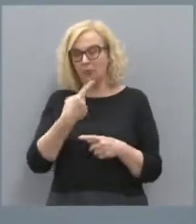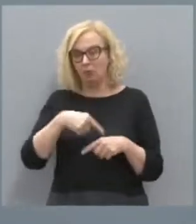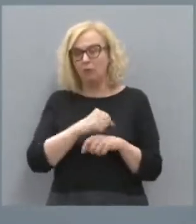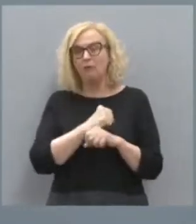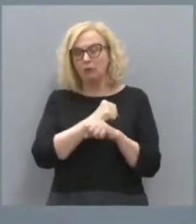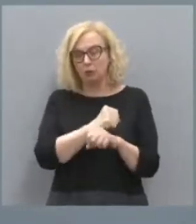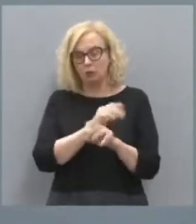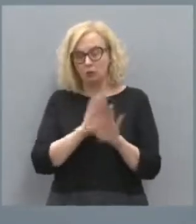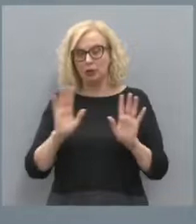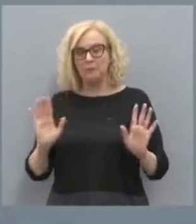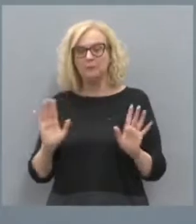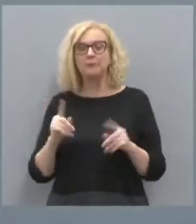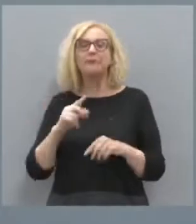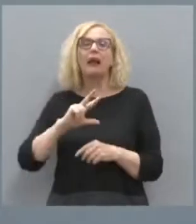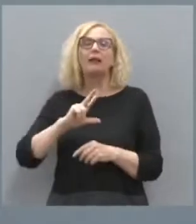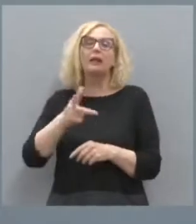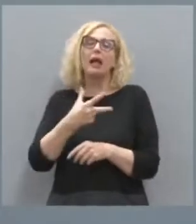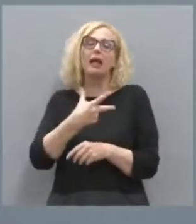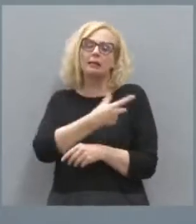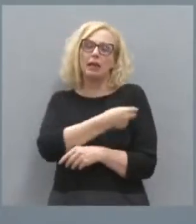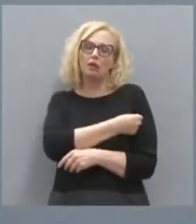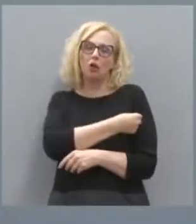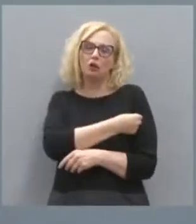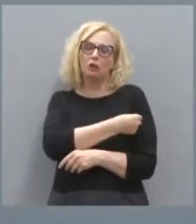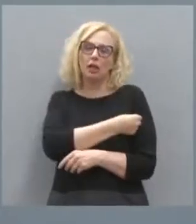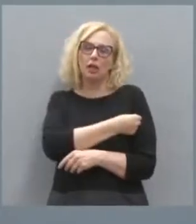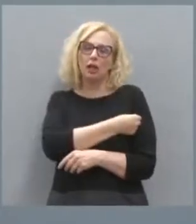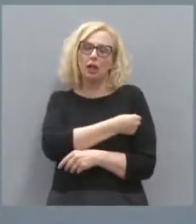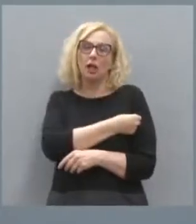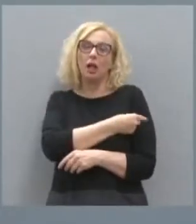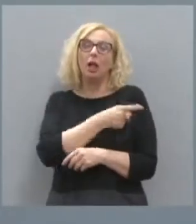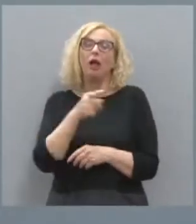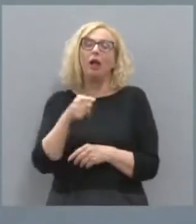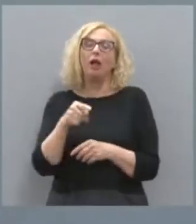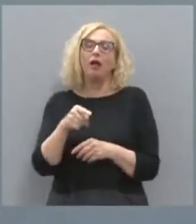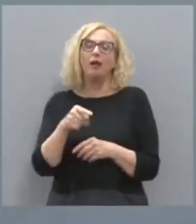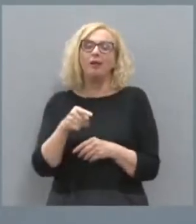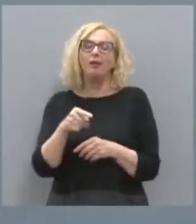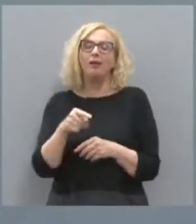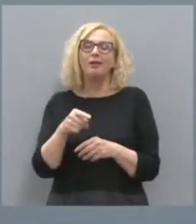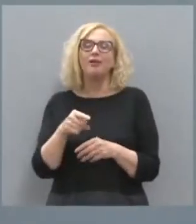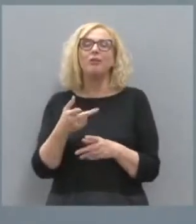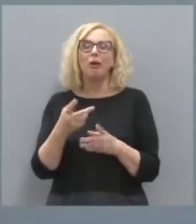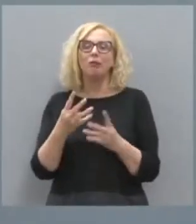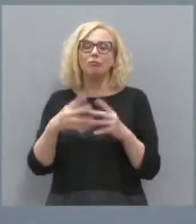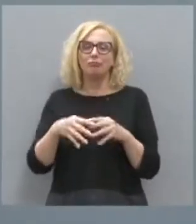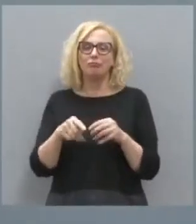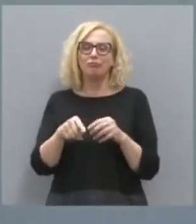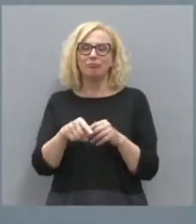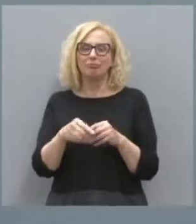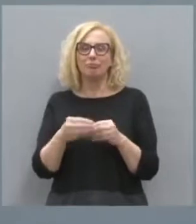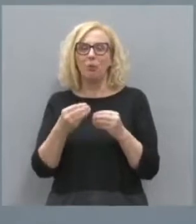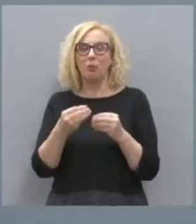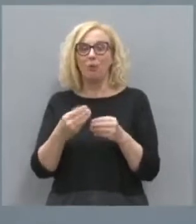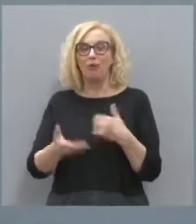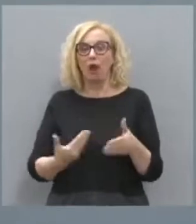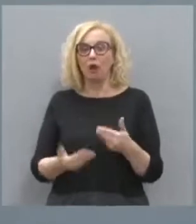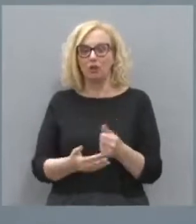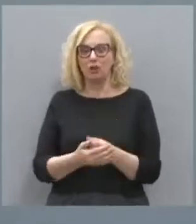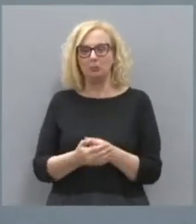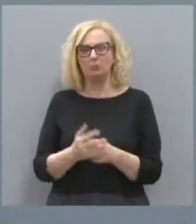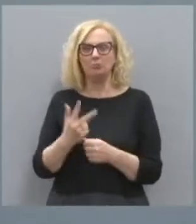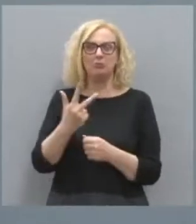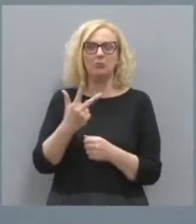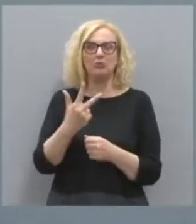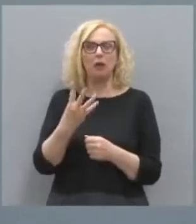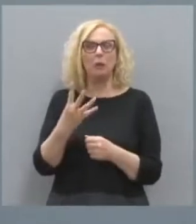questo le terze dosi entrano in funzione lasciatemi passare questo questo termine molto velocemente nel giro di tre quattro